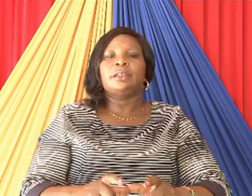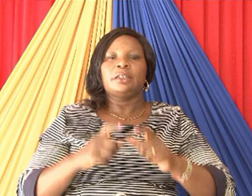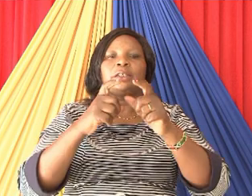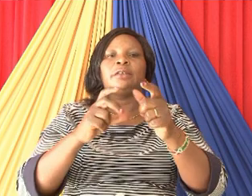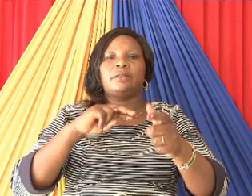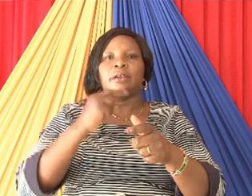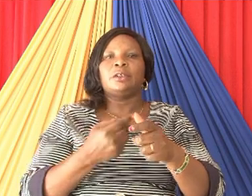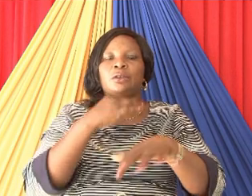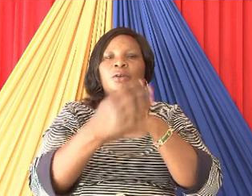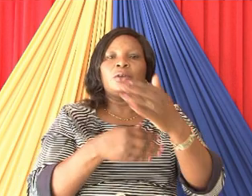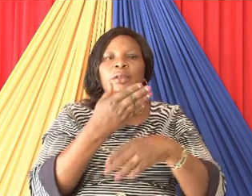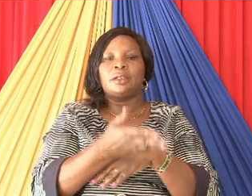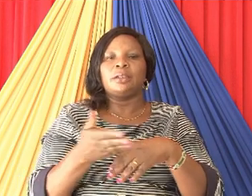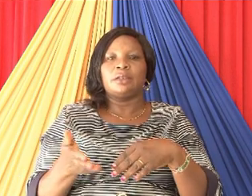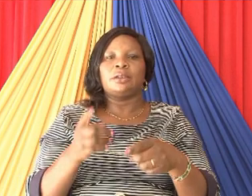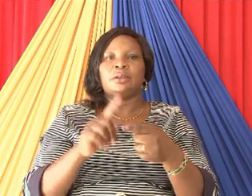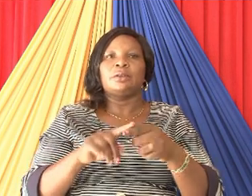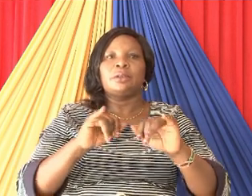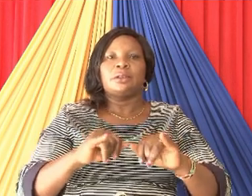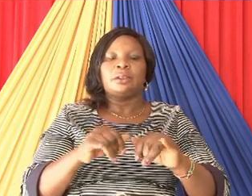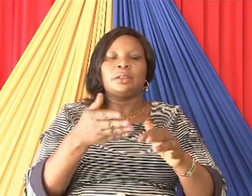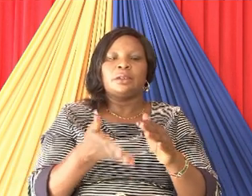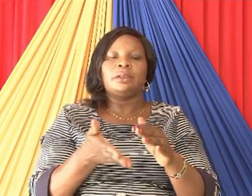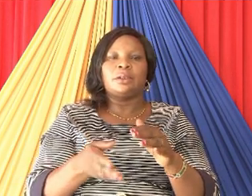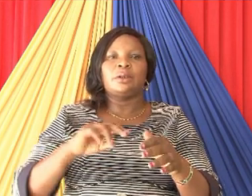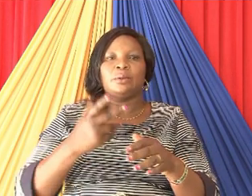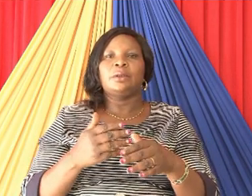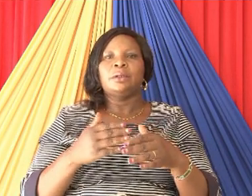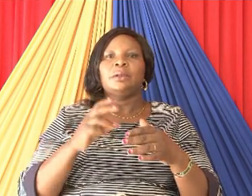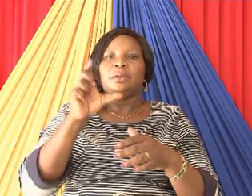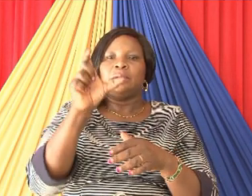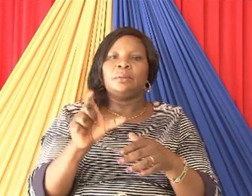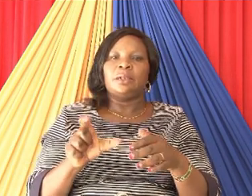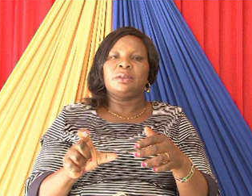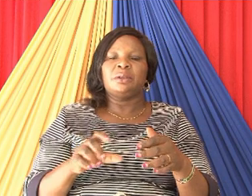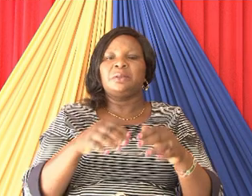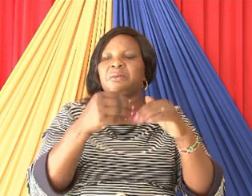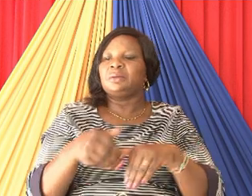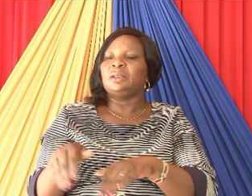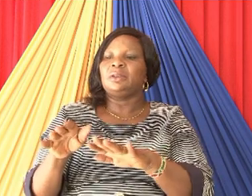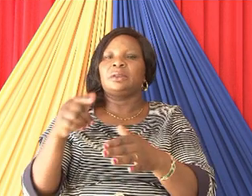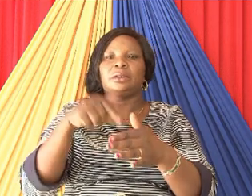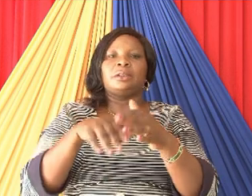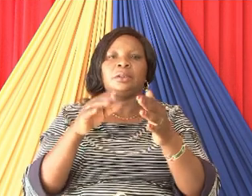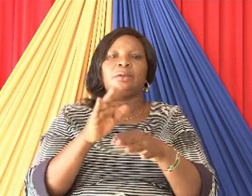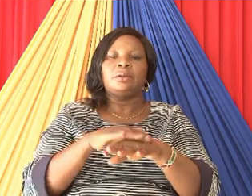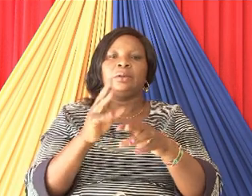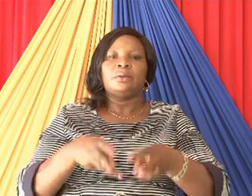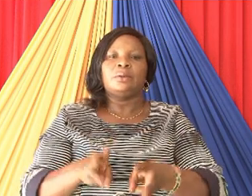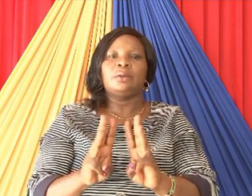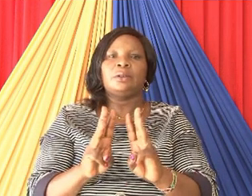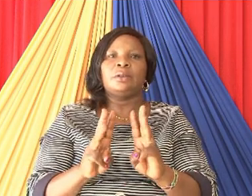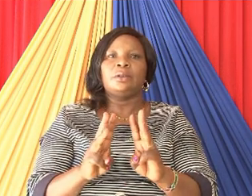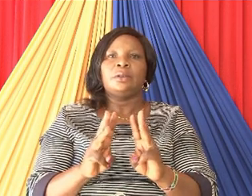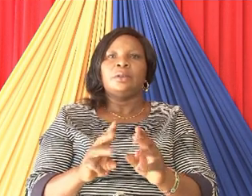tukae na kufurahia katikati yake. Lakini sisi kama wanadamu, mara kwa mara tunapotea katika njia zetu, tunaondoka katika mambo